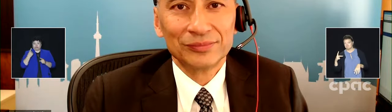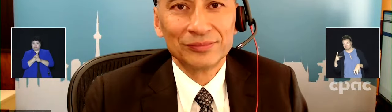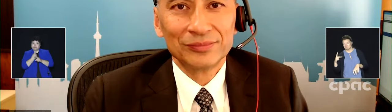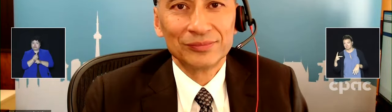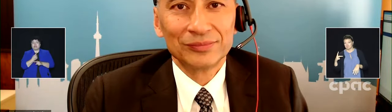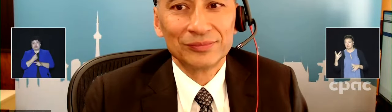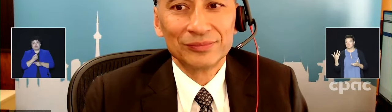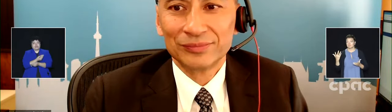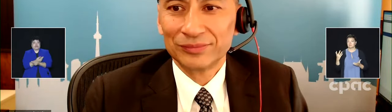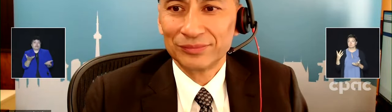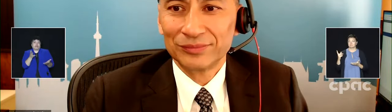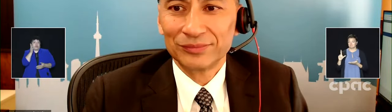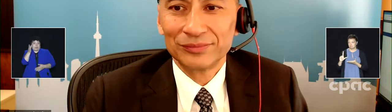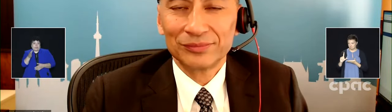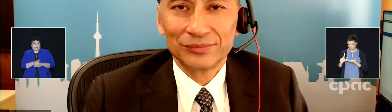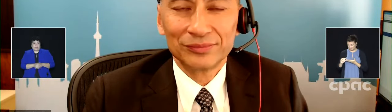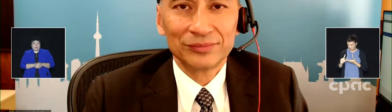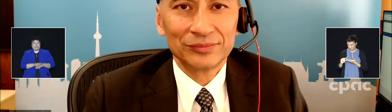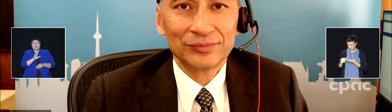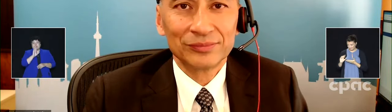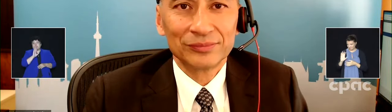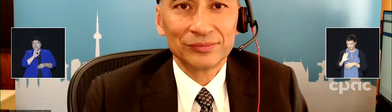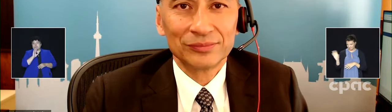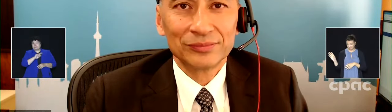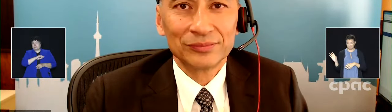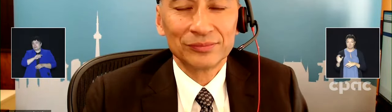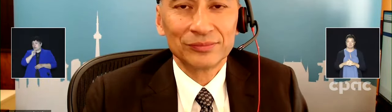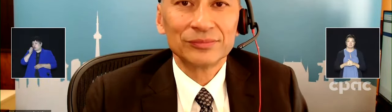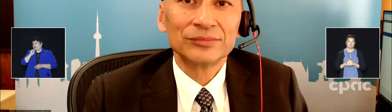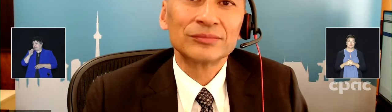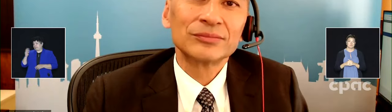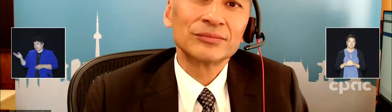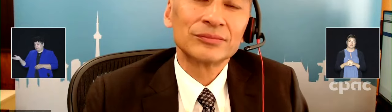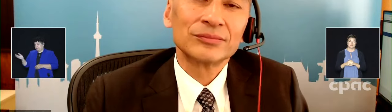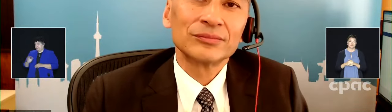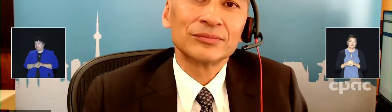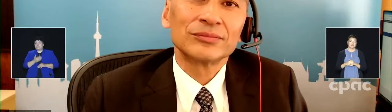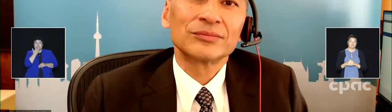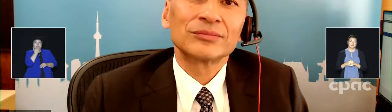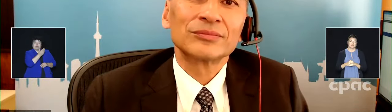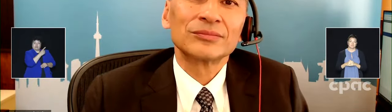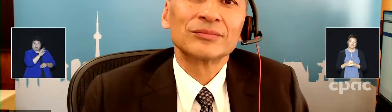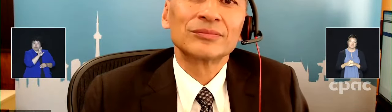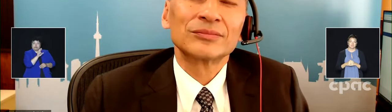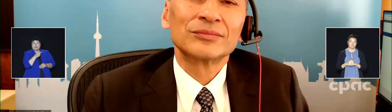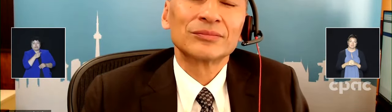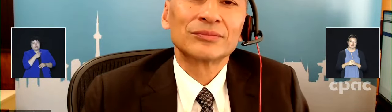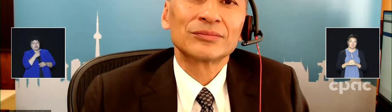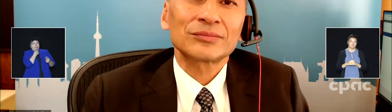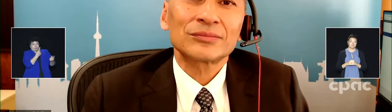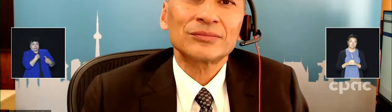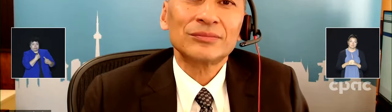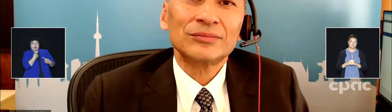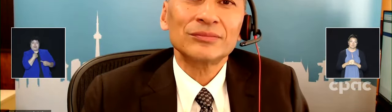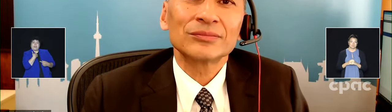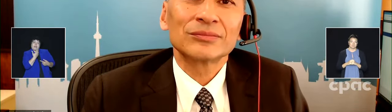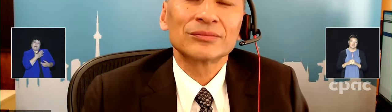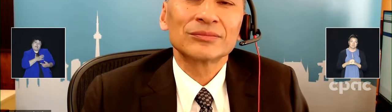Good morning, doctors. Thanks for taking our questions. I wanted to go back to those conversations about